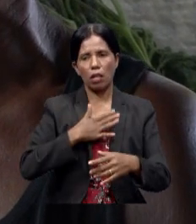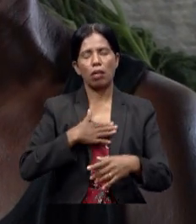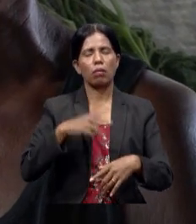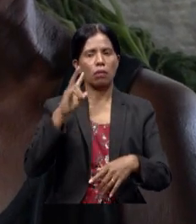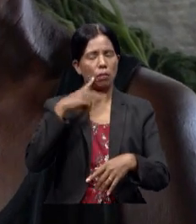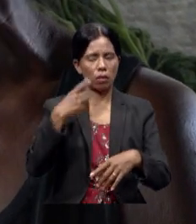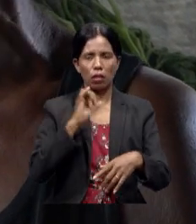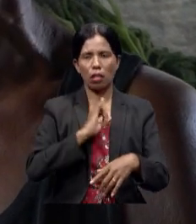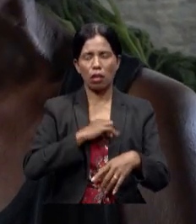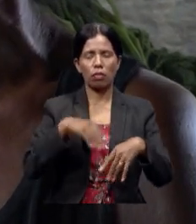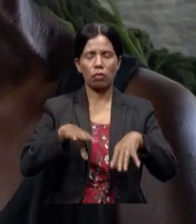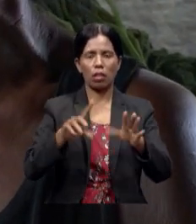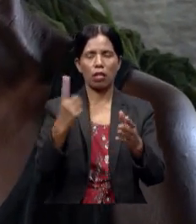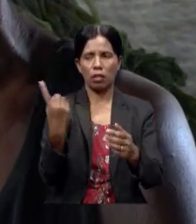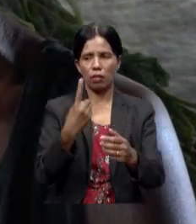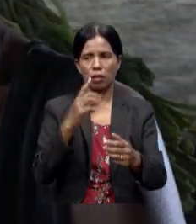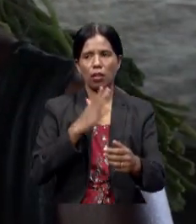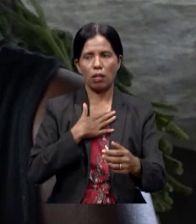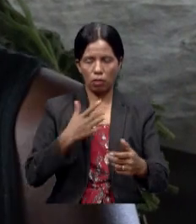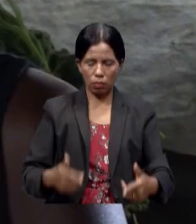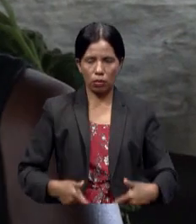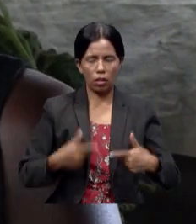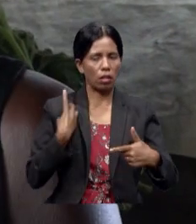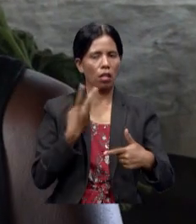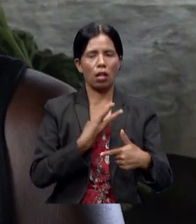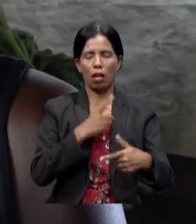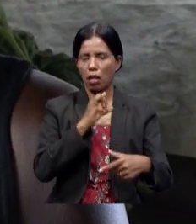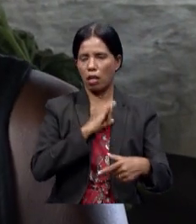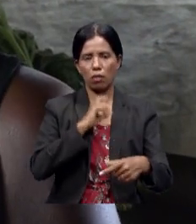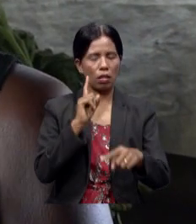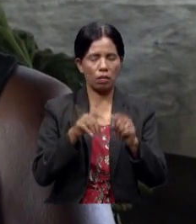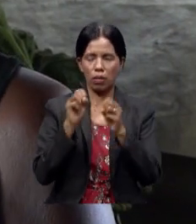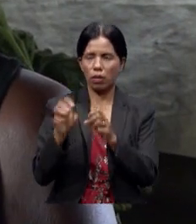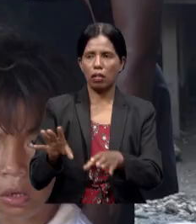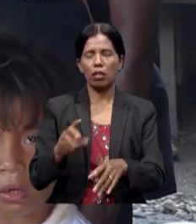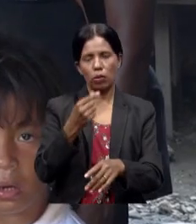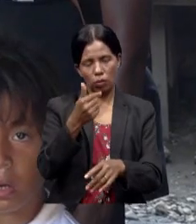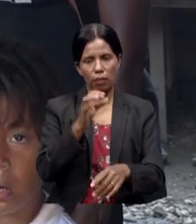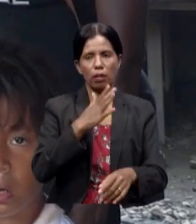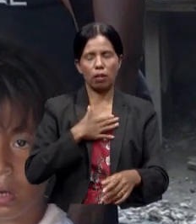ta. Ba hau no moris na hau le pele soe. Atu la para ke mesi tuan ba hau no moris na.